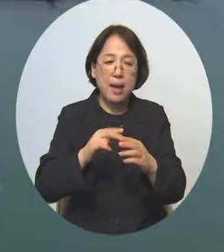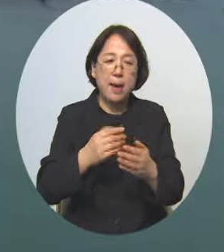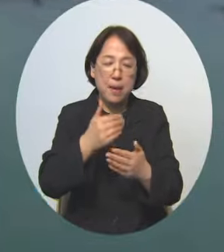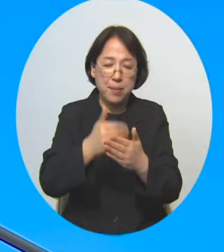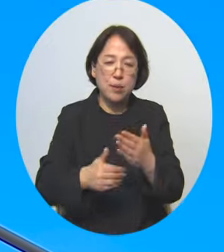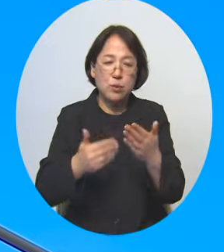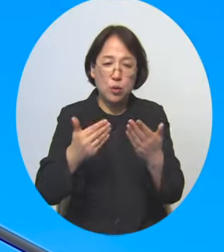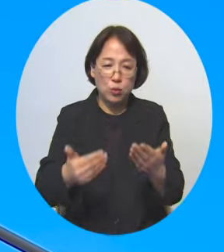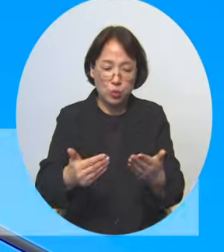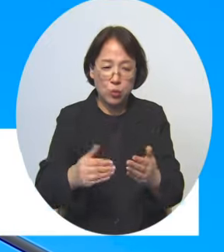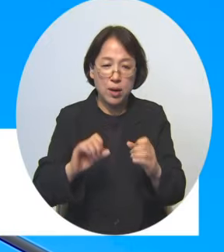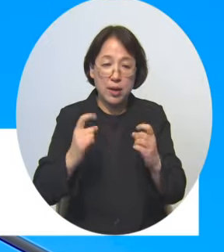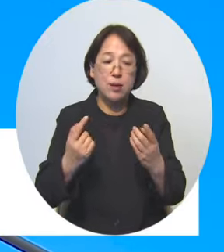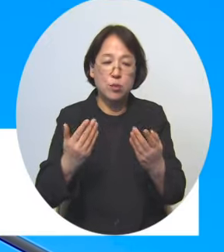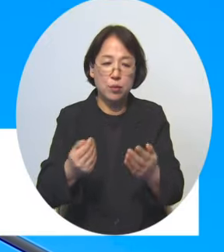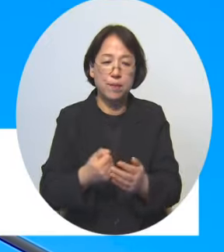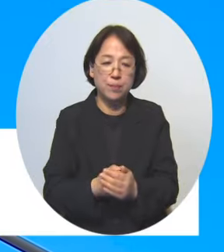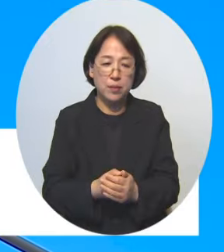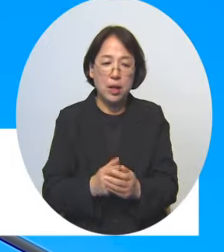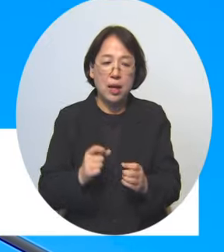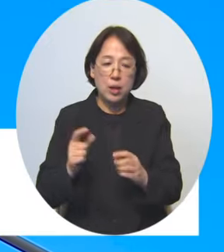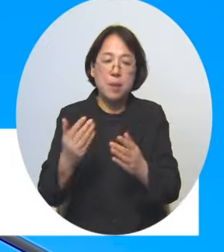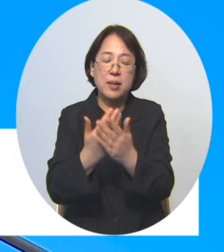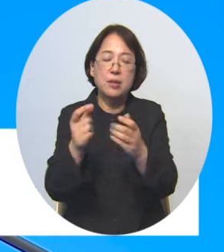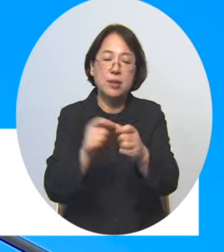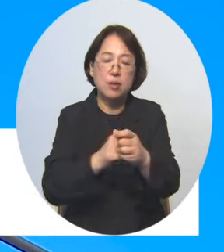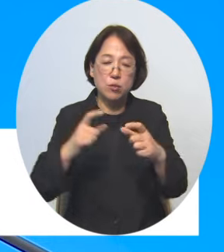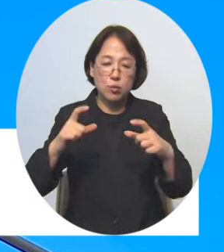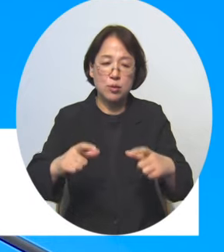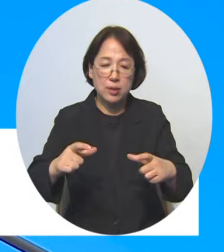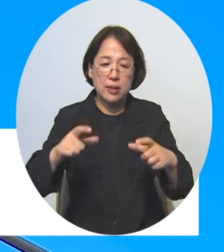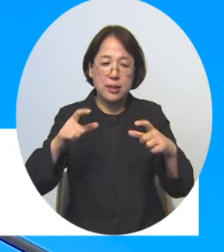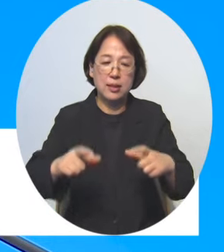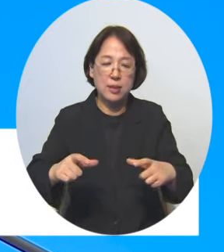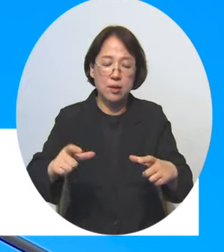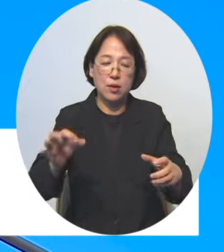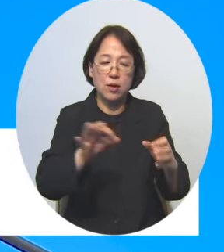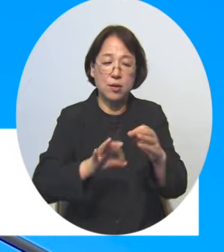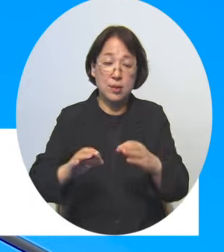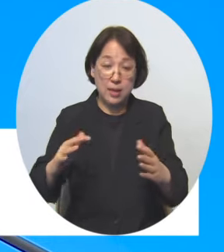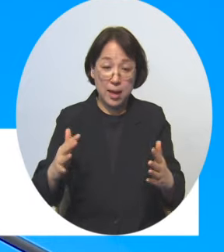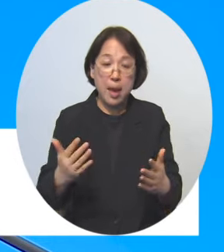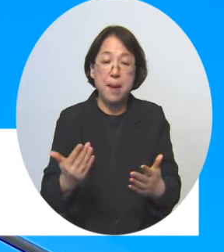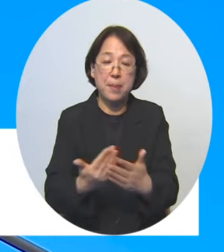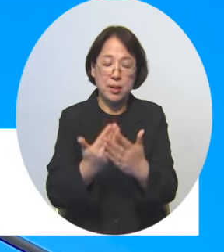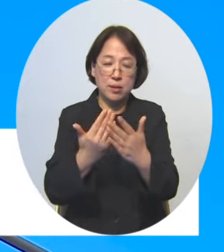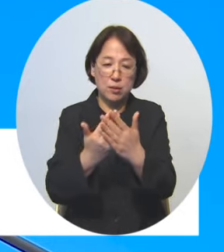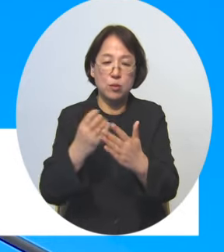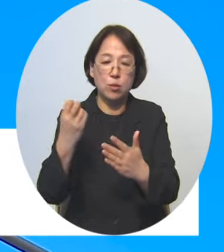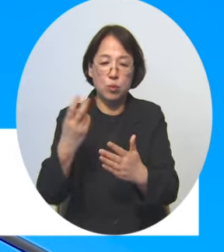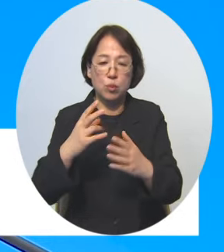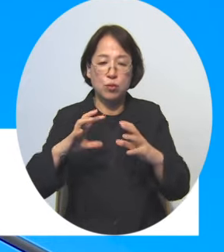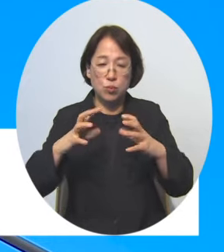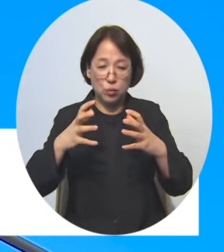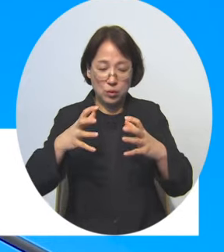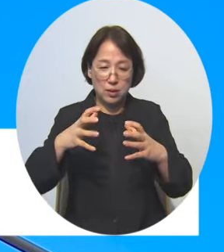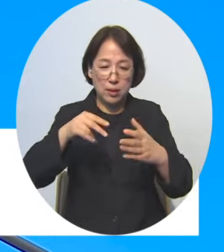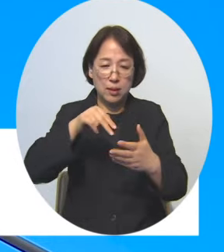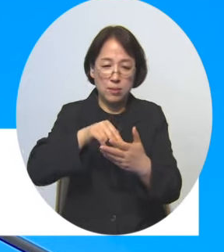낮춰줍니다. 기회발전특구는 지역경제에 활력을 불어넣는 동시에